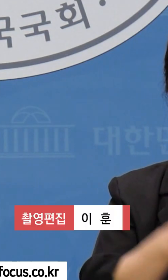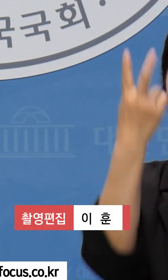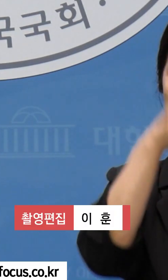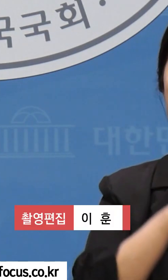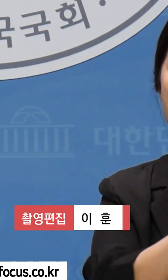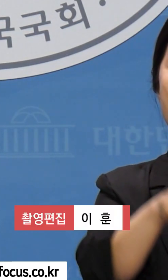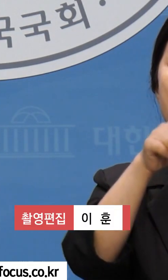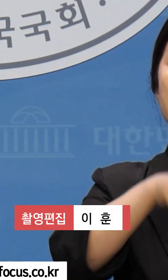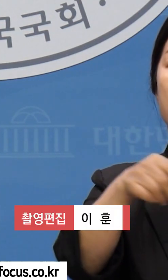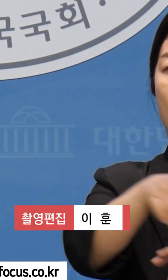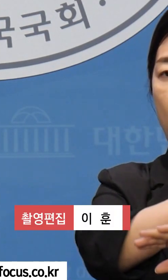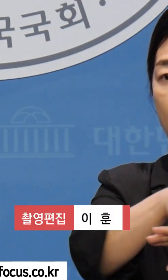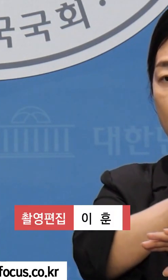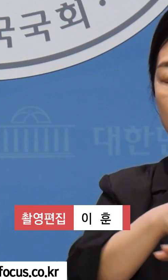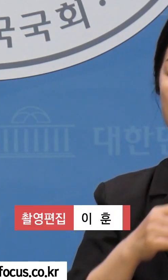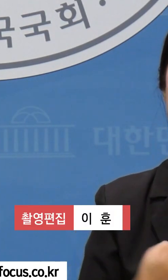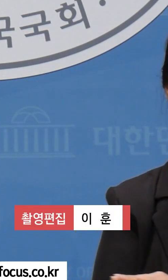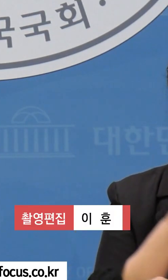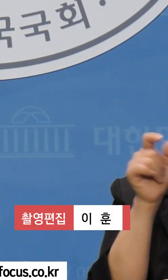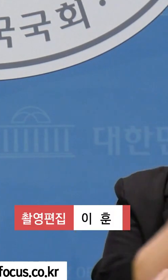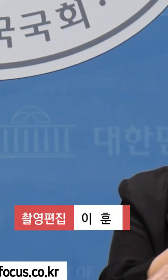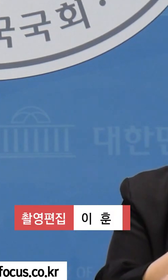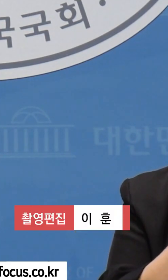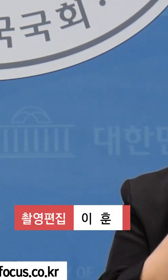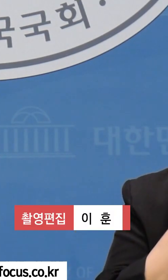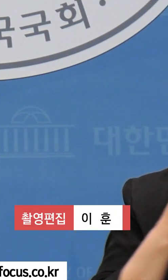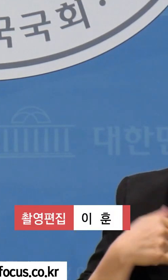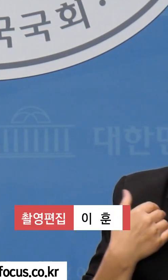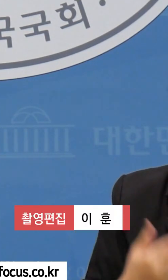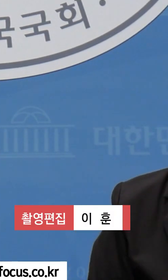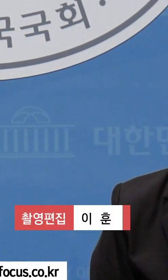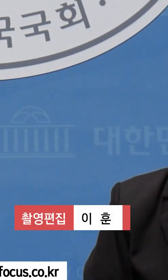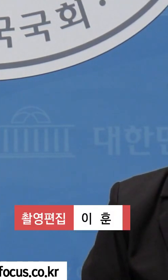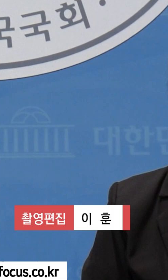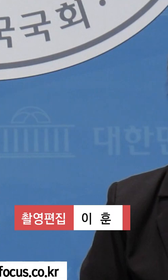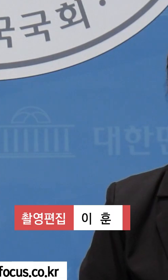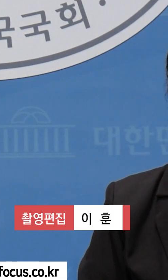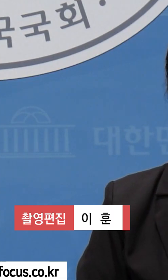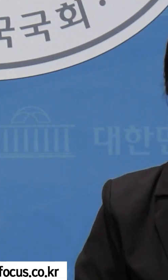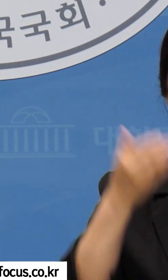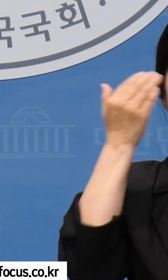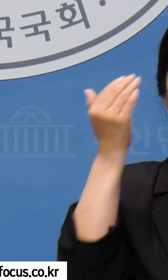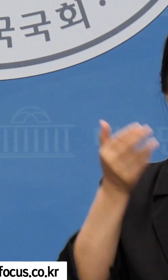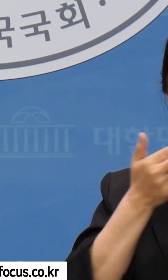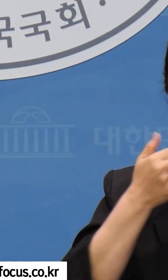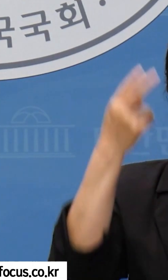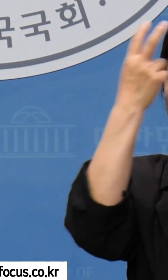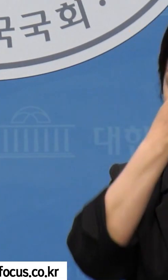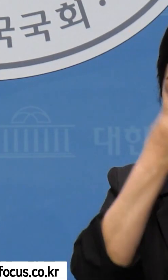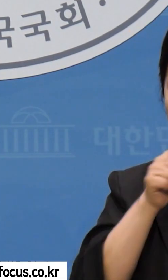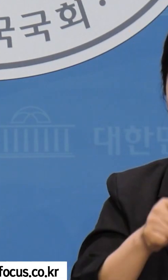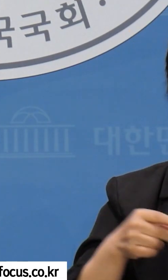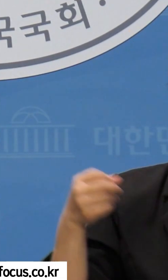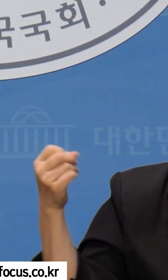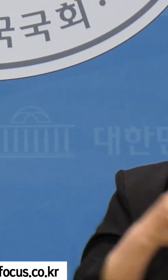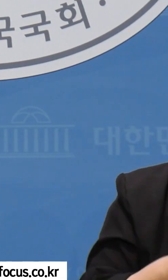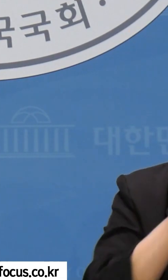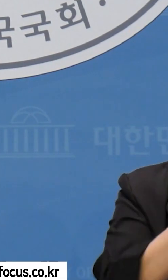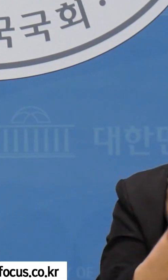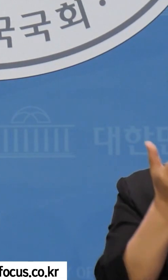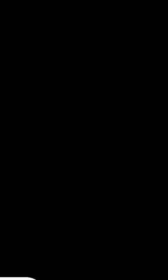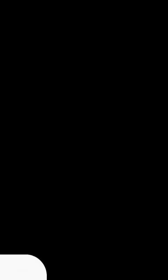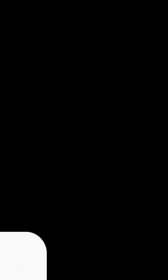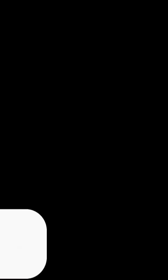내겠다는 의도 외에는 다른 해석이 어렵습니다 검찰의 비상식적인 정치 수사를 다시 한번